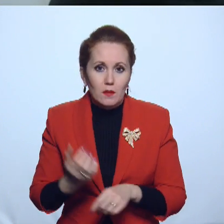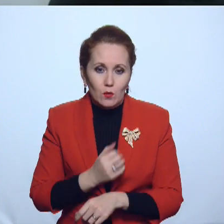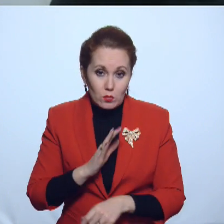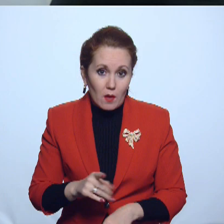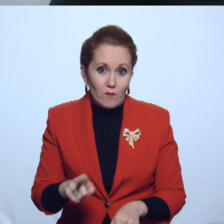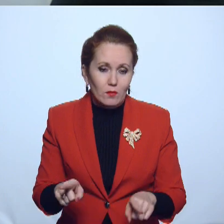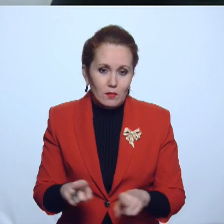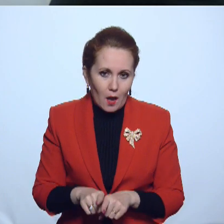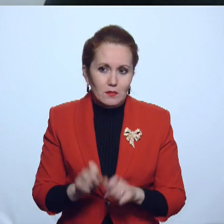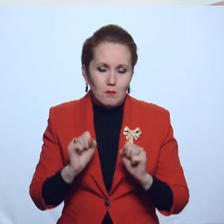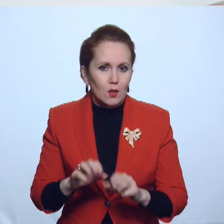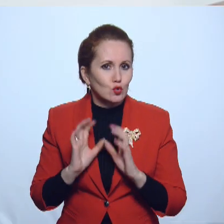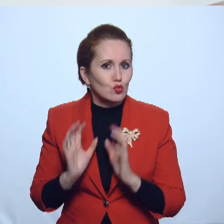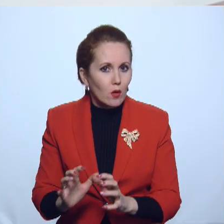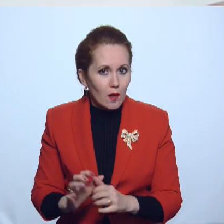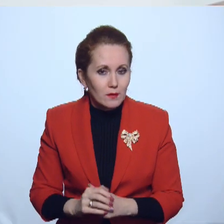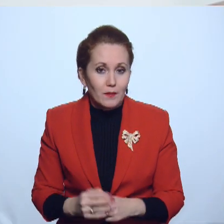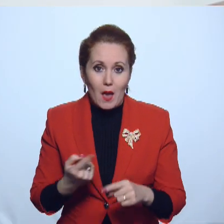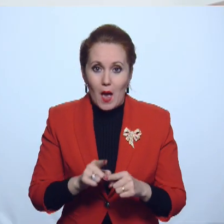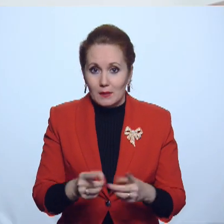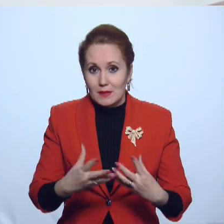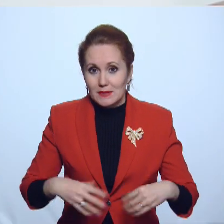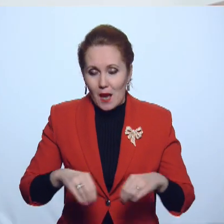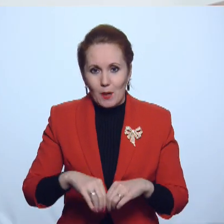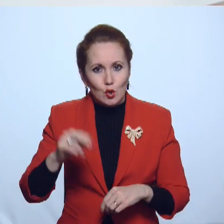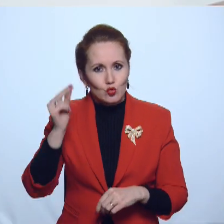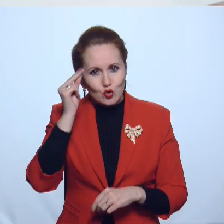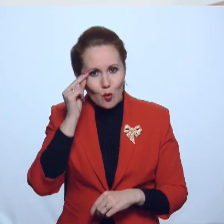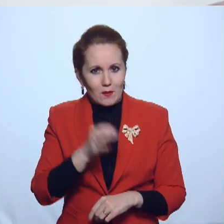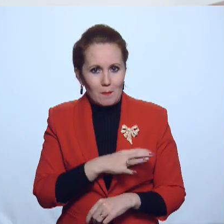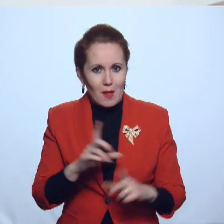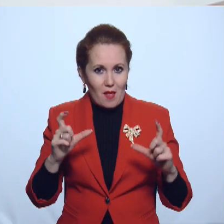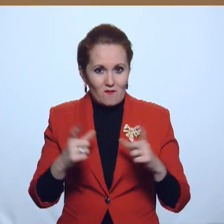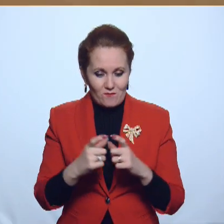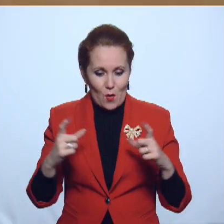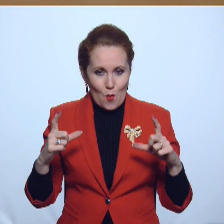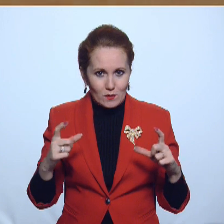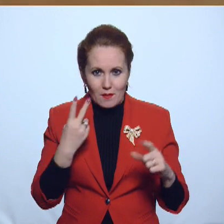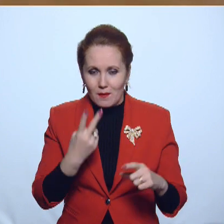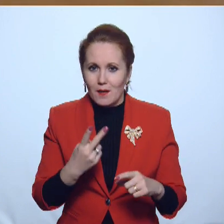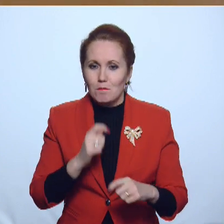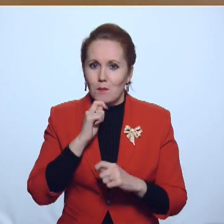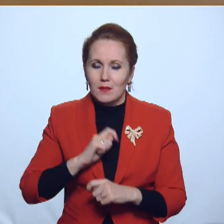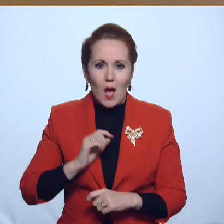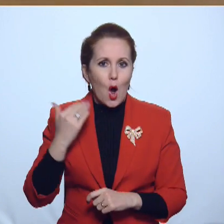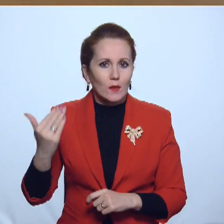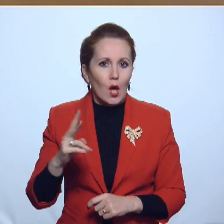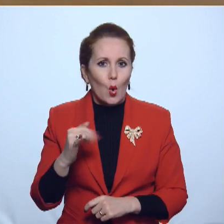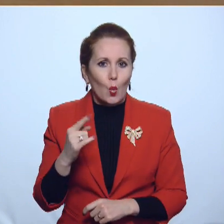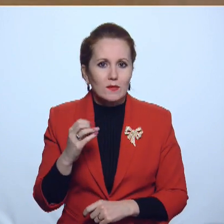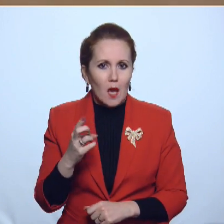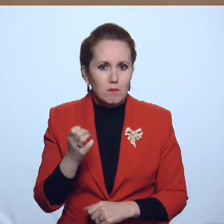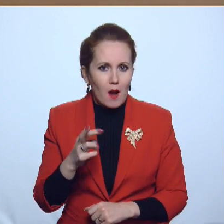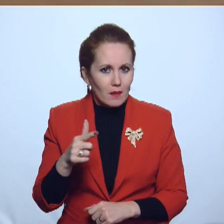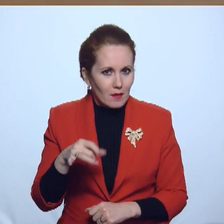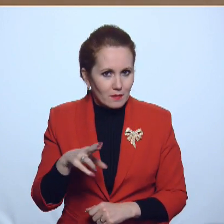достали, и вот так вот они ее смогли сохранить. А эту семейную черно-белую фотокарточку Светлана Щеткина называет подарком от Кузибая Герда. На обороте